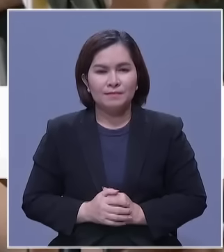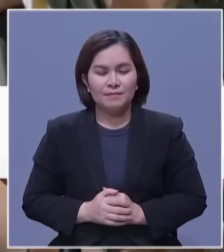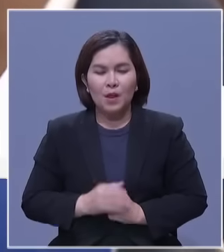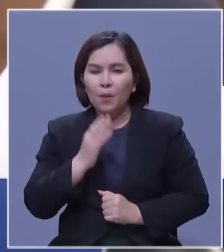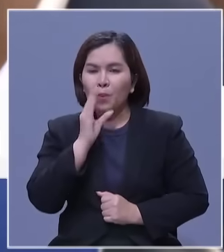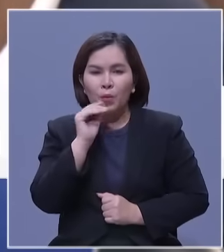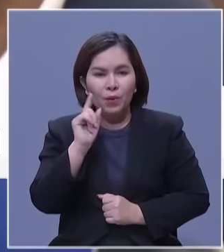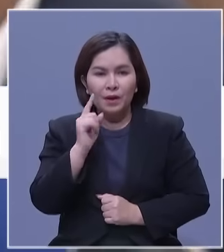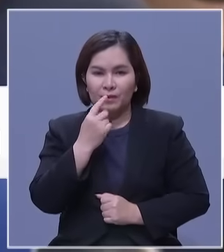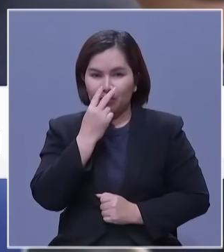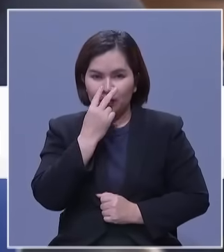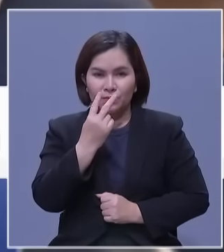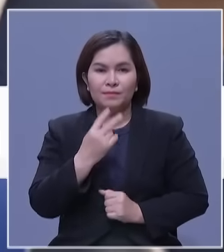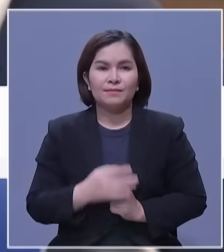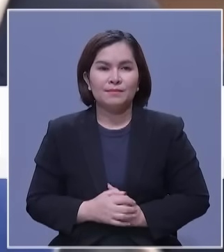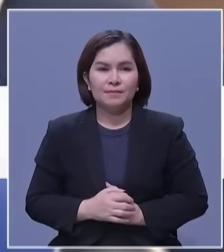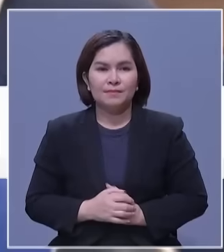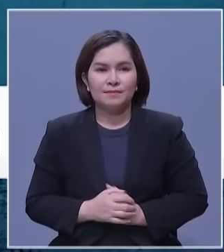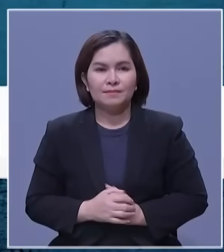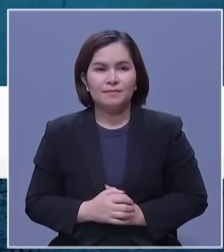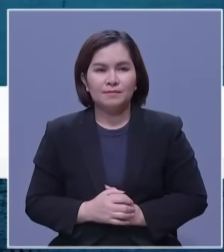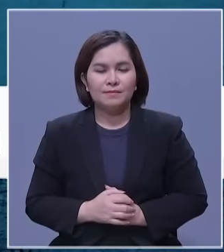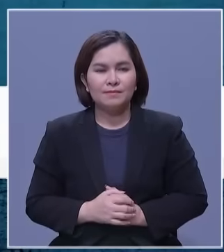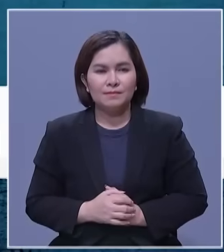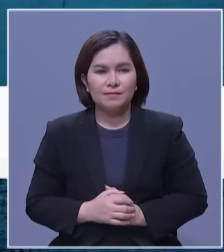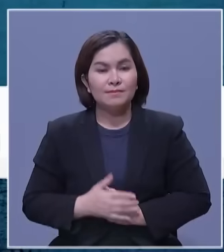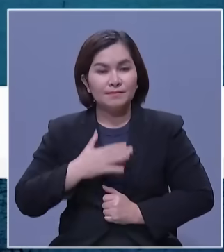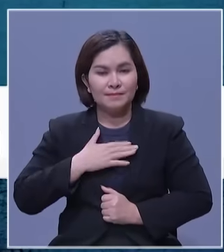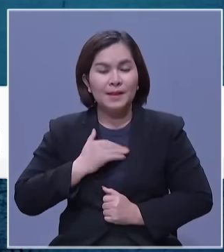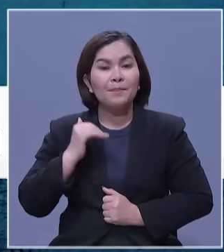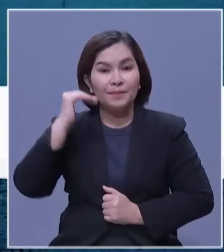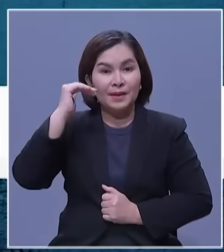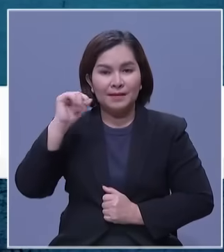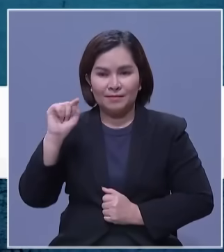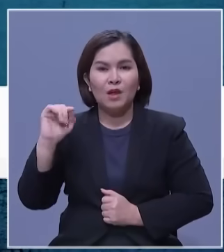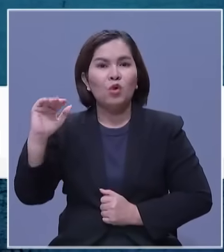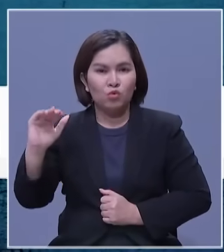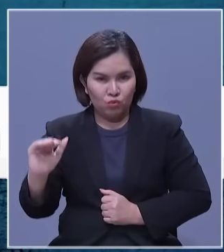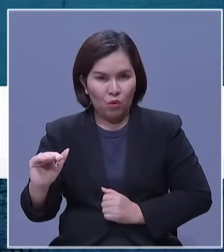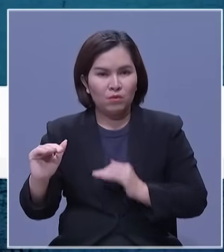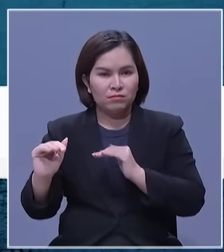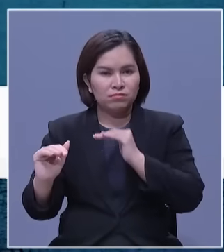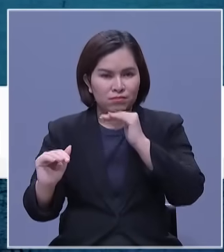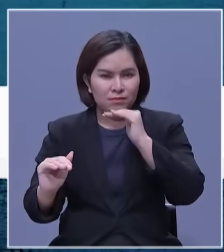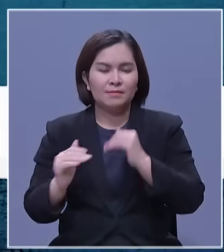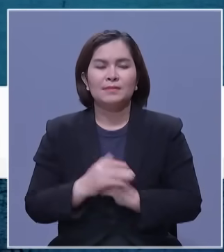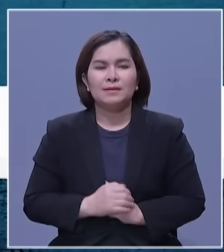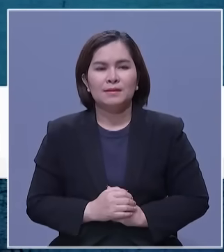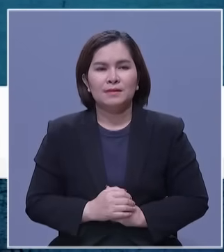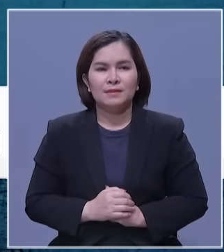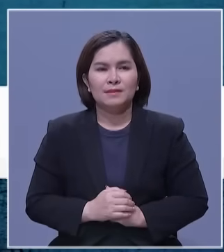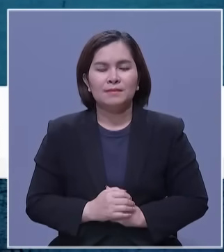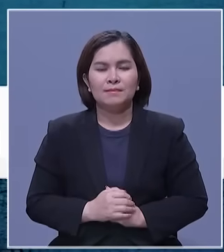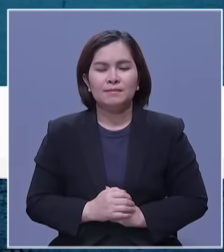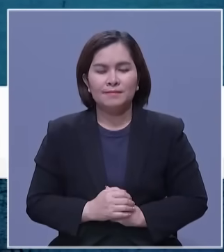านว่าไงลองฟังดูนะครับ ในฐานะที่ผมเป็นพี่ในฐานะที่ผมเป็นรุ่นพี่ของท่านร